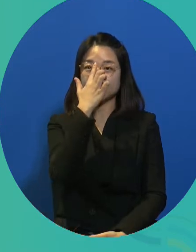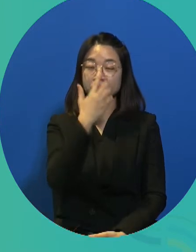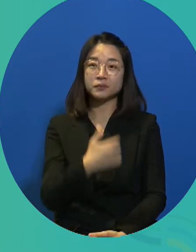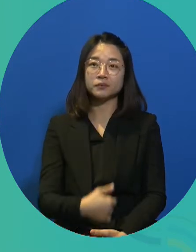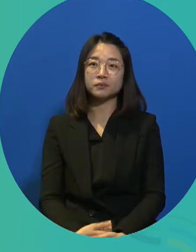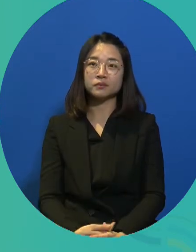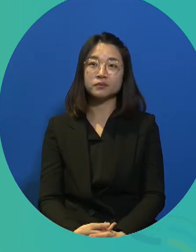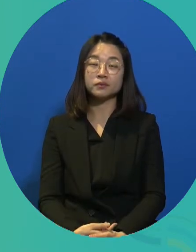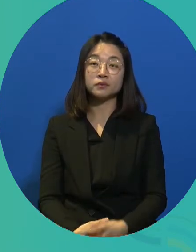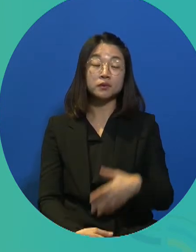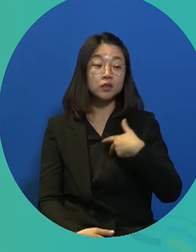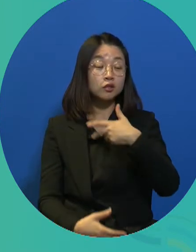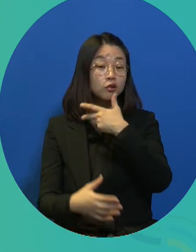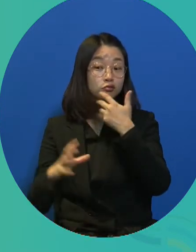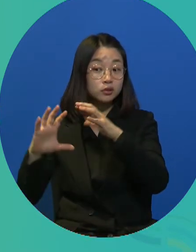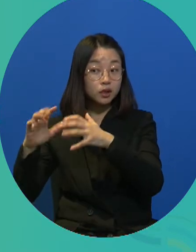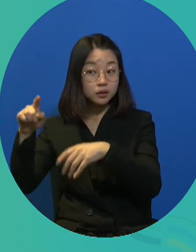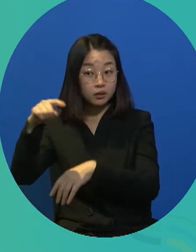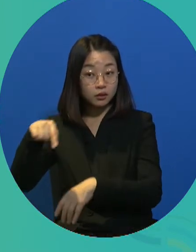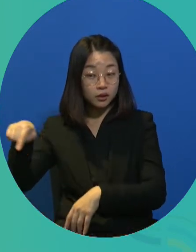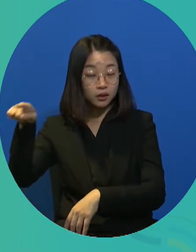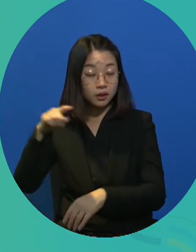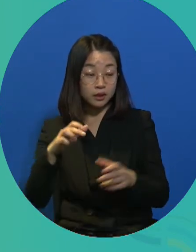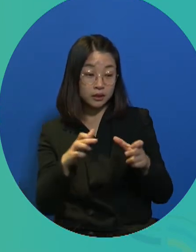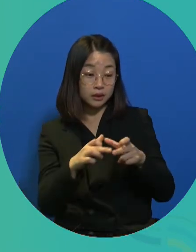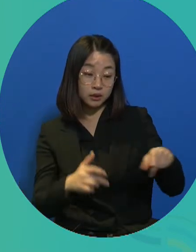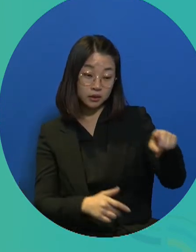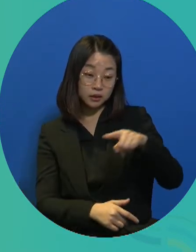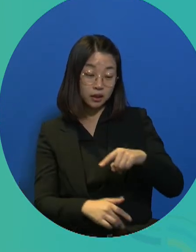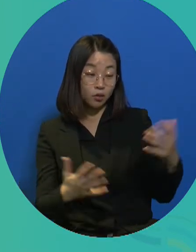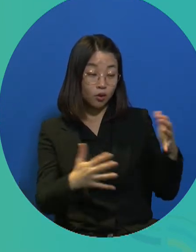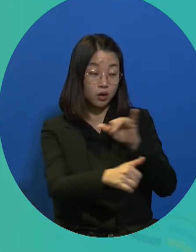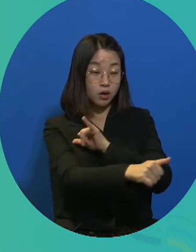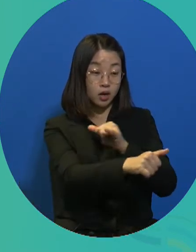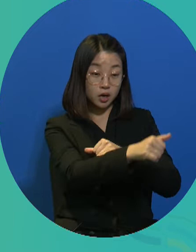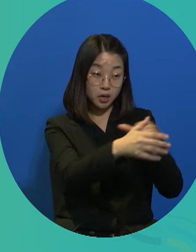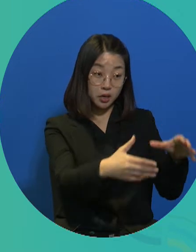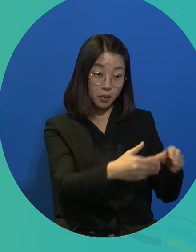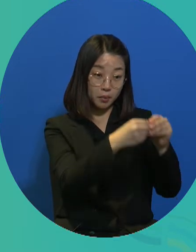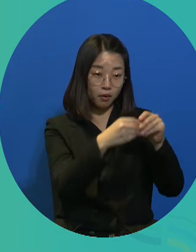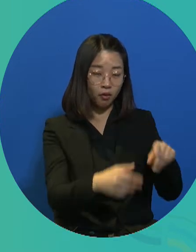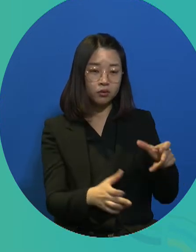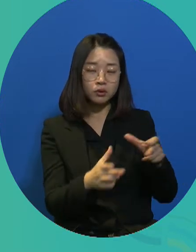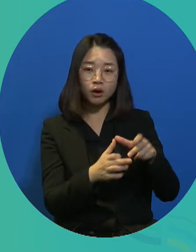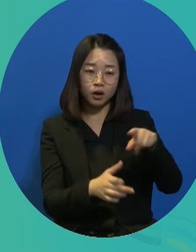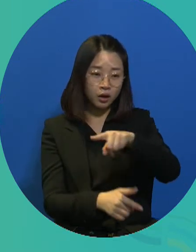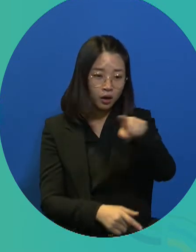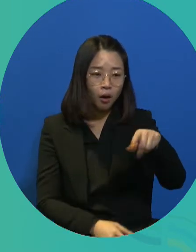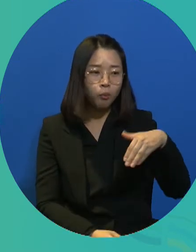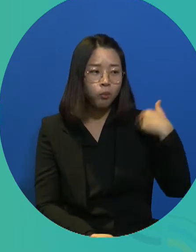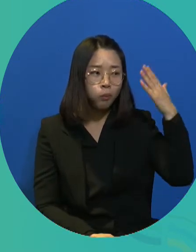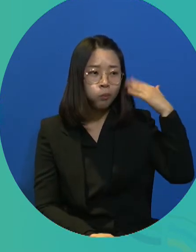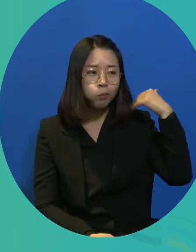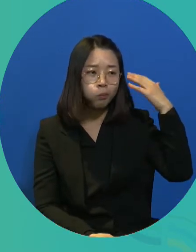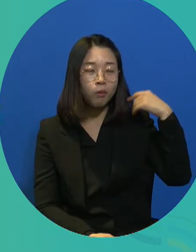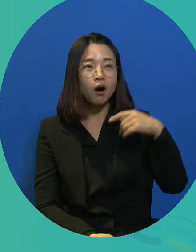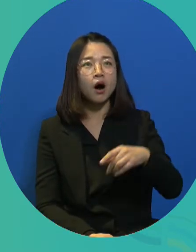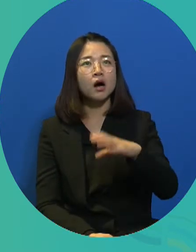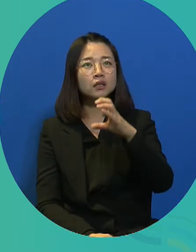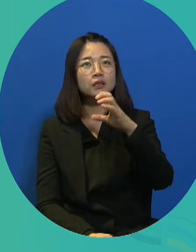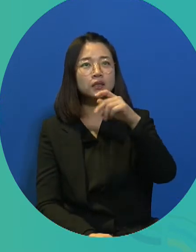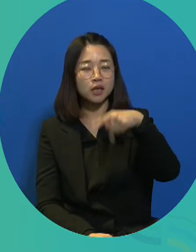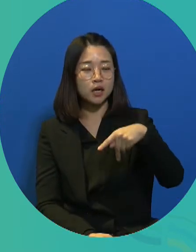이것 때문에 저 영국에서 전혀 사람들이 장애인 이 권리 협약에 대해서 모르고 있었던 사람들도 CRPD의 존재에 대해서 알게